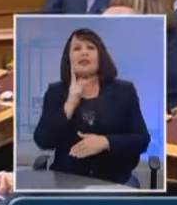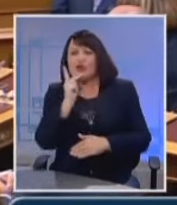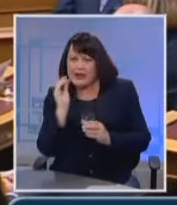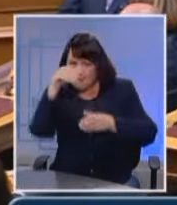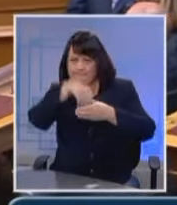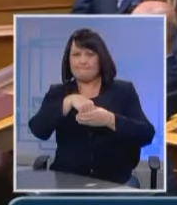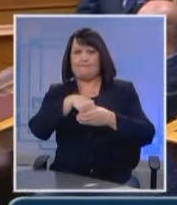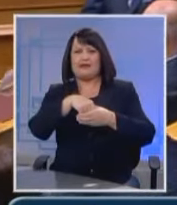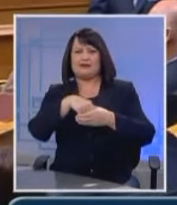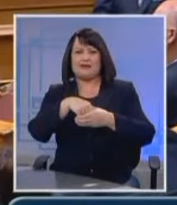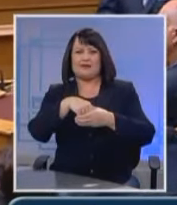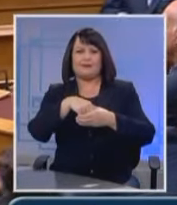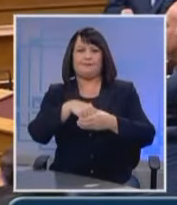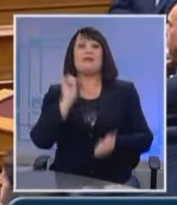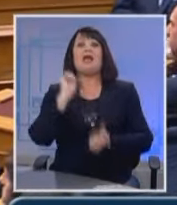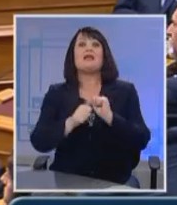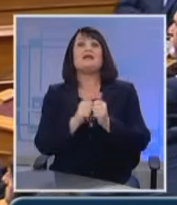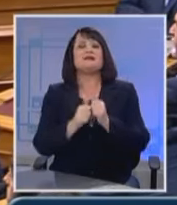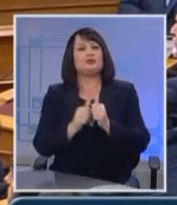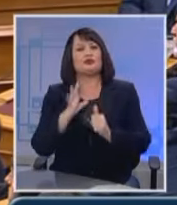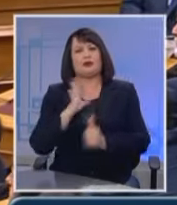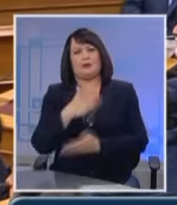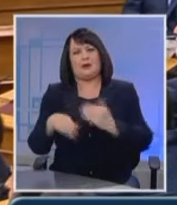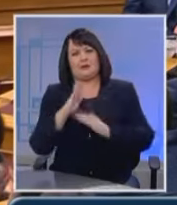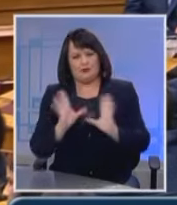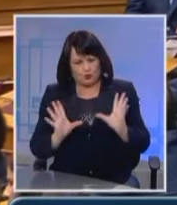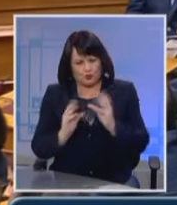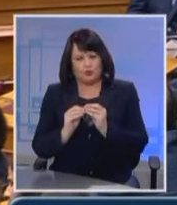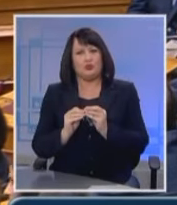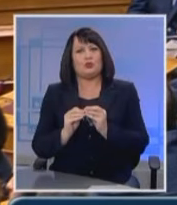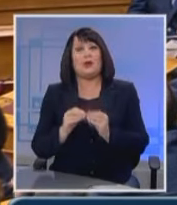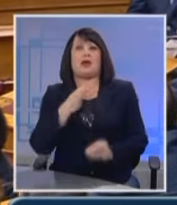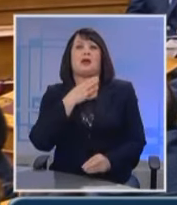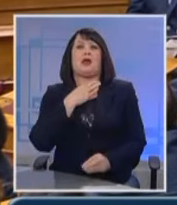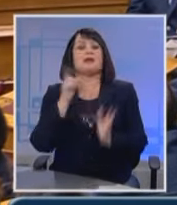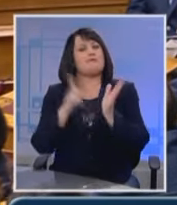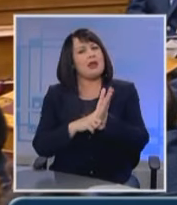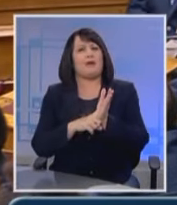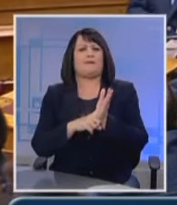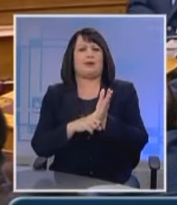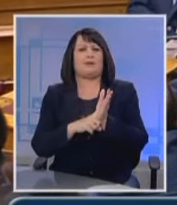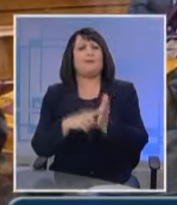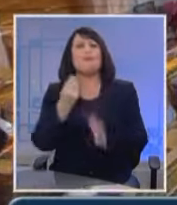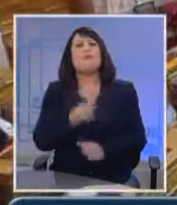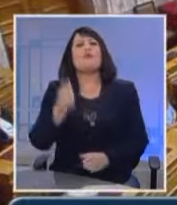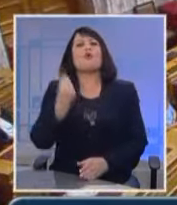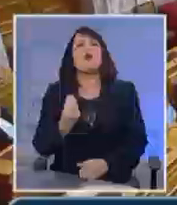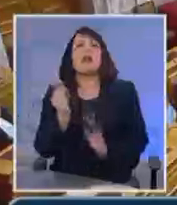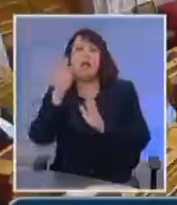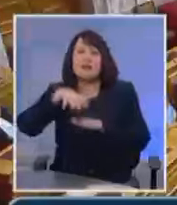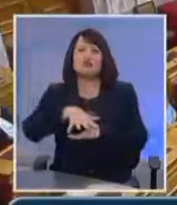κοινωνίας. Ο αθλητισμός των ατόμων με αναπηρία είναι αναγκαία προϋπόθεση για την καλύτερη ενσωμάτωσή